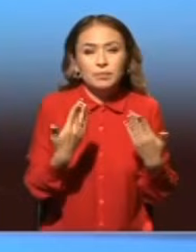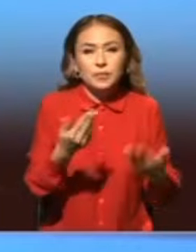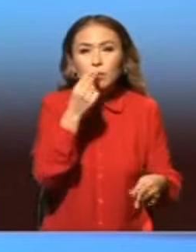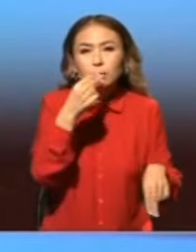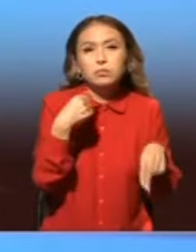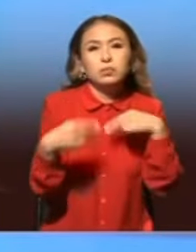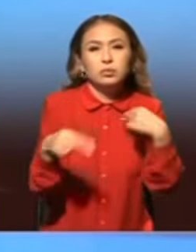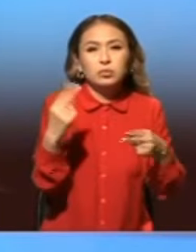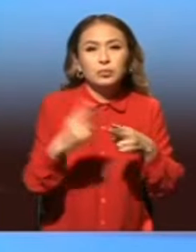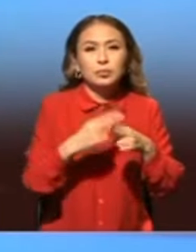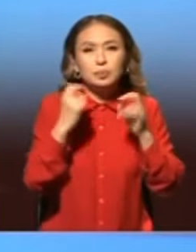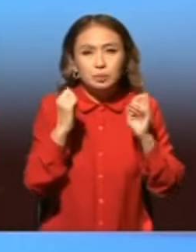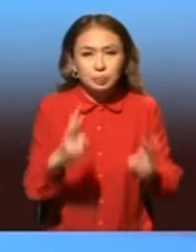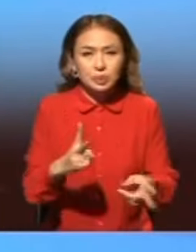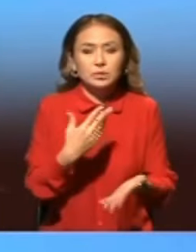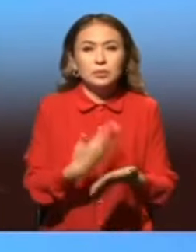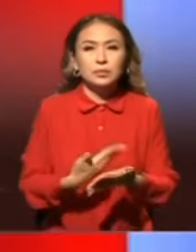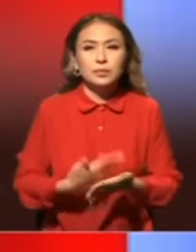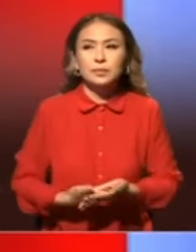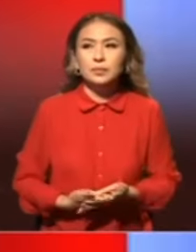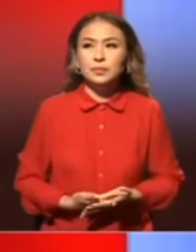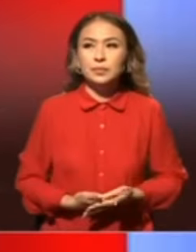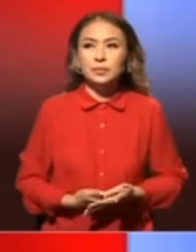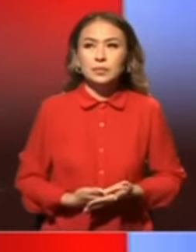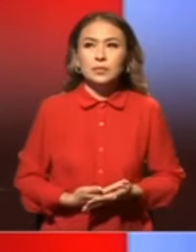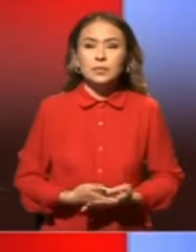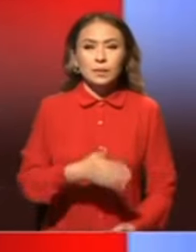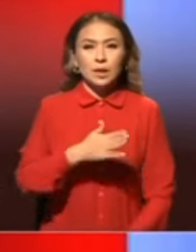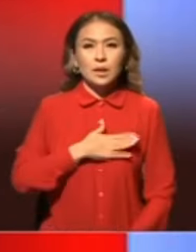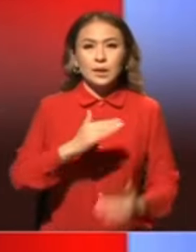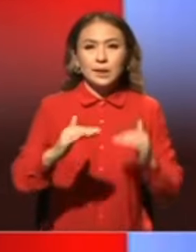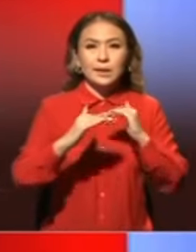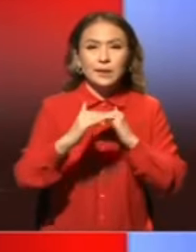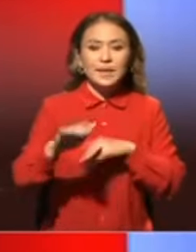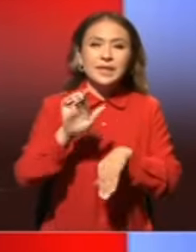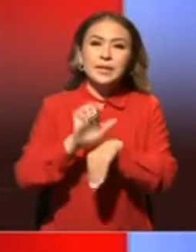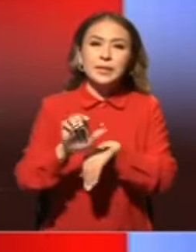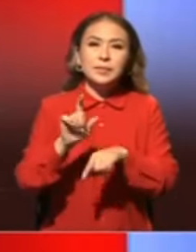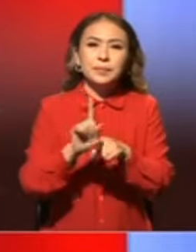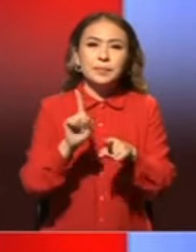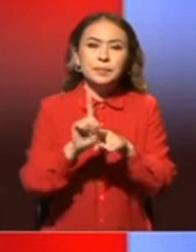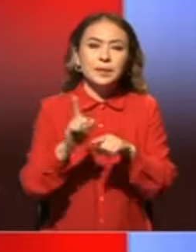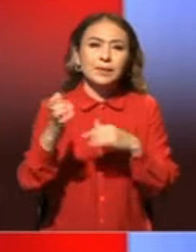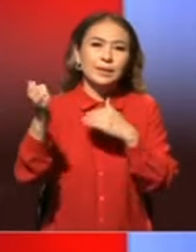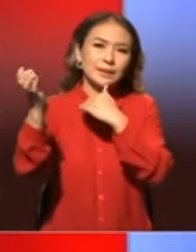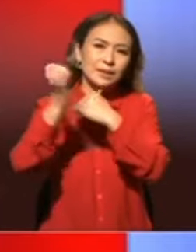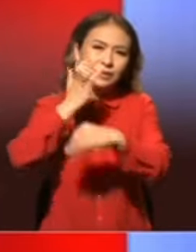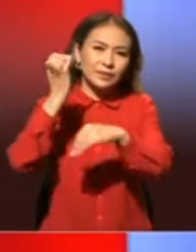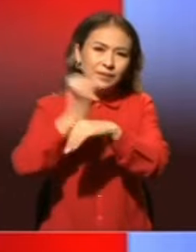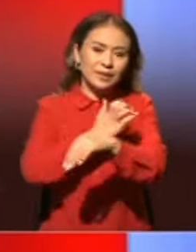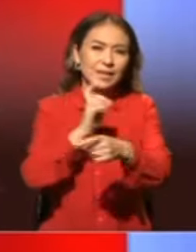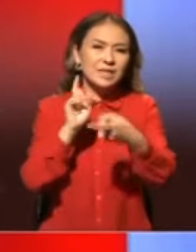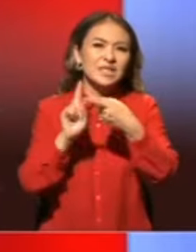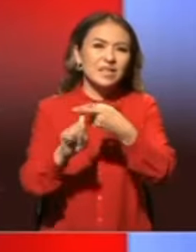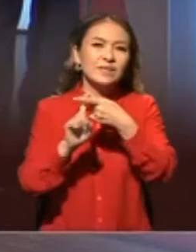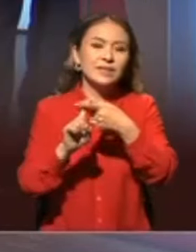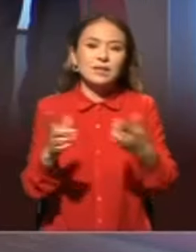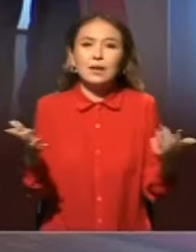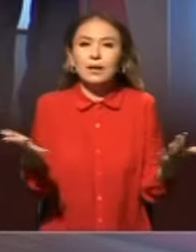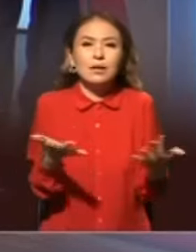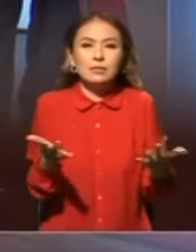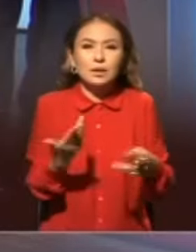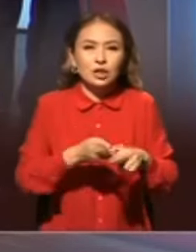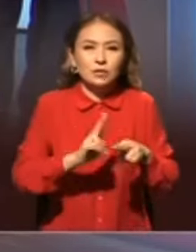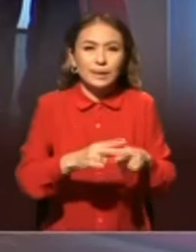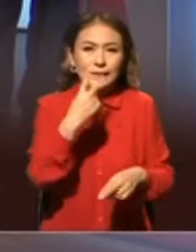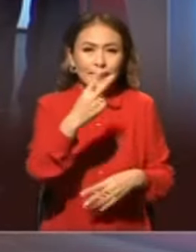түлік қауіпсіздігі, жаңа еліміздің импорттан тәуелсіздік деңгейі қалай, оның барлығы